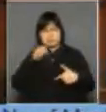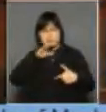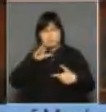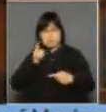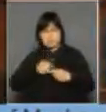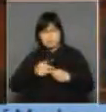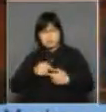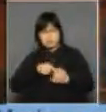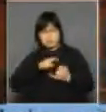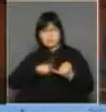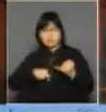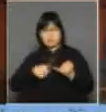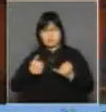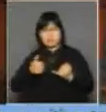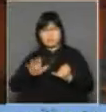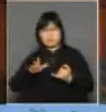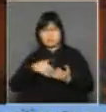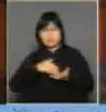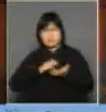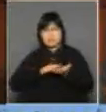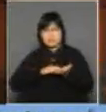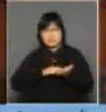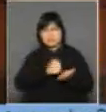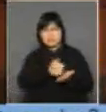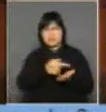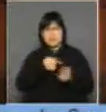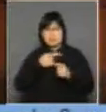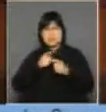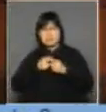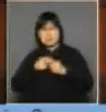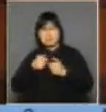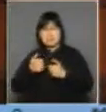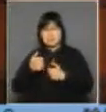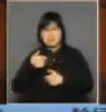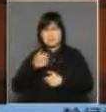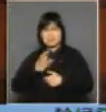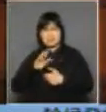場，欣賞我的人亦都未必一定好有好下場。